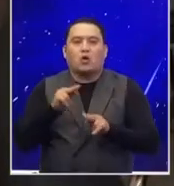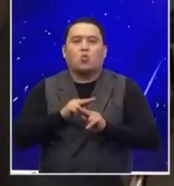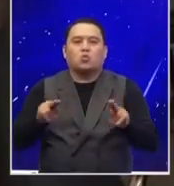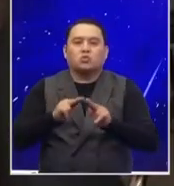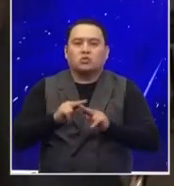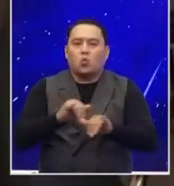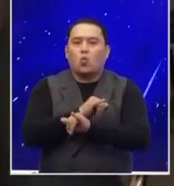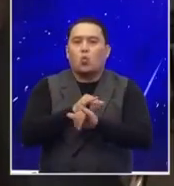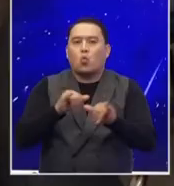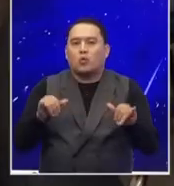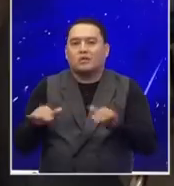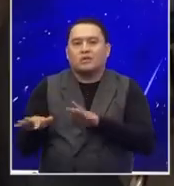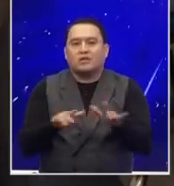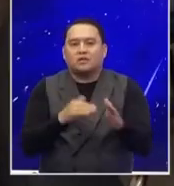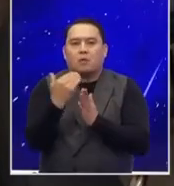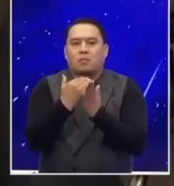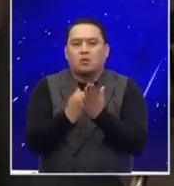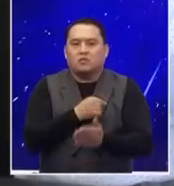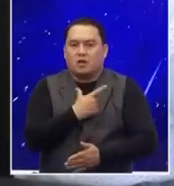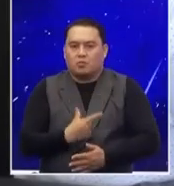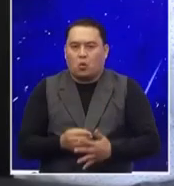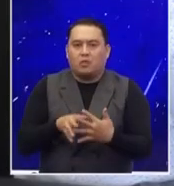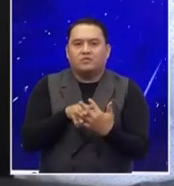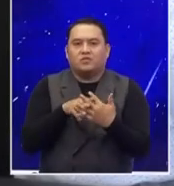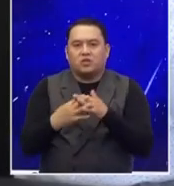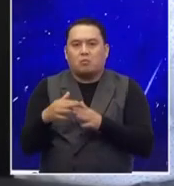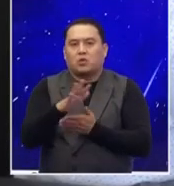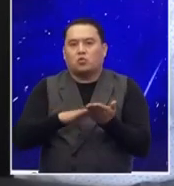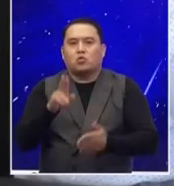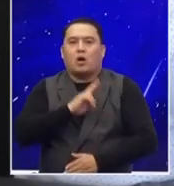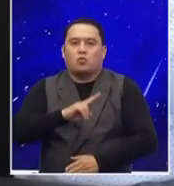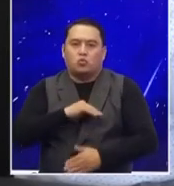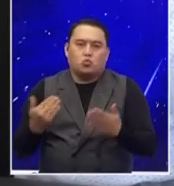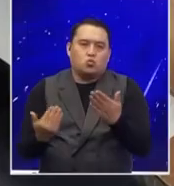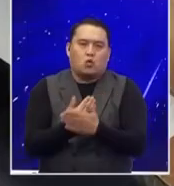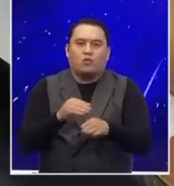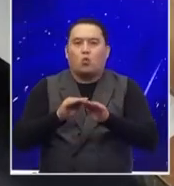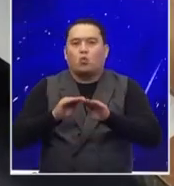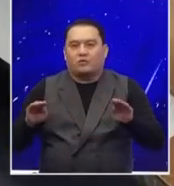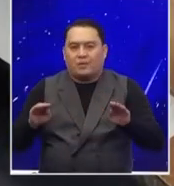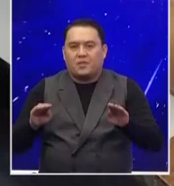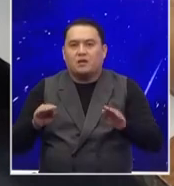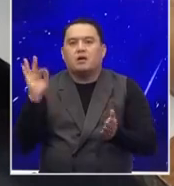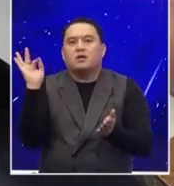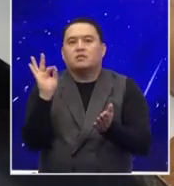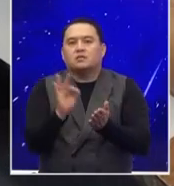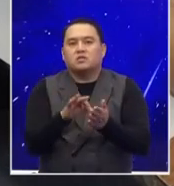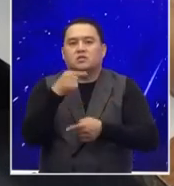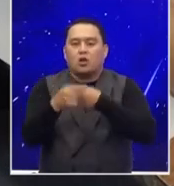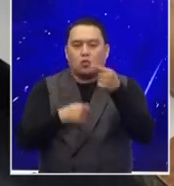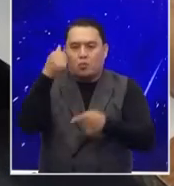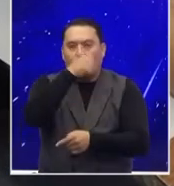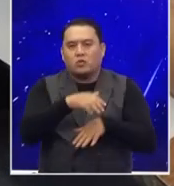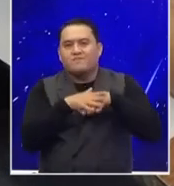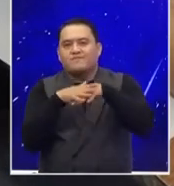поручил расширить сферу действия программы с дипломом в село и продолжить работу на новом уровне. На эти цели в следующем году